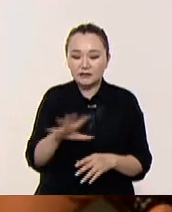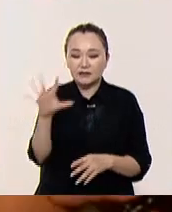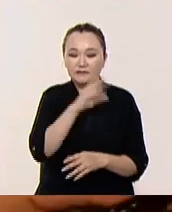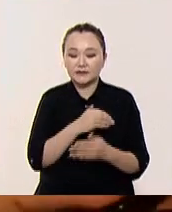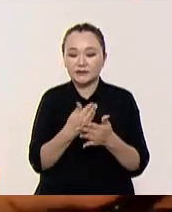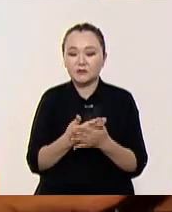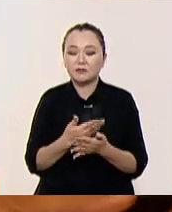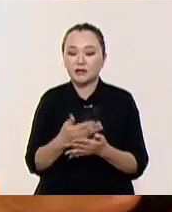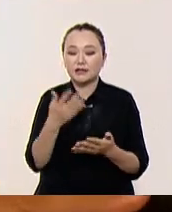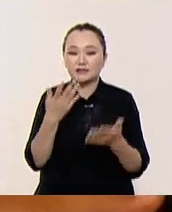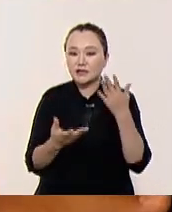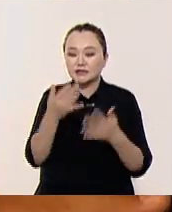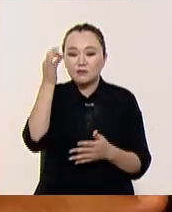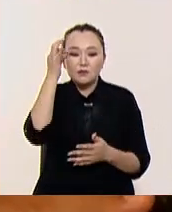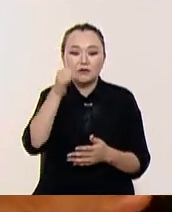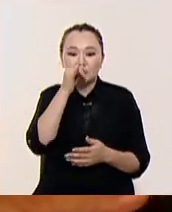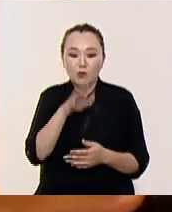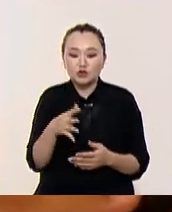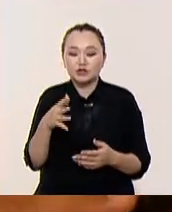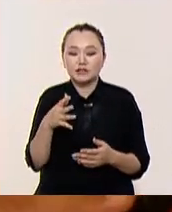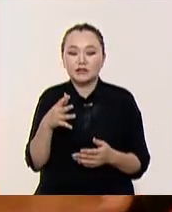если не могу вспомнить